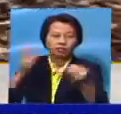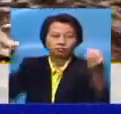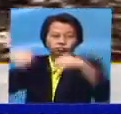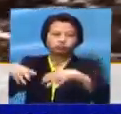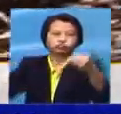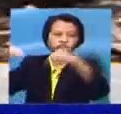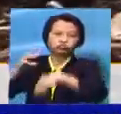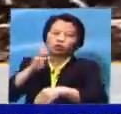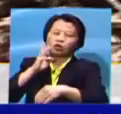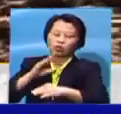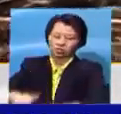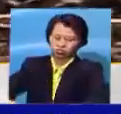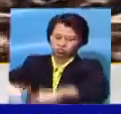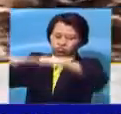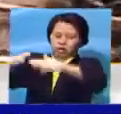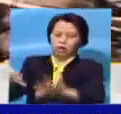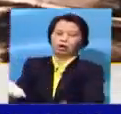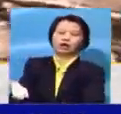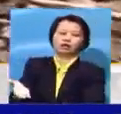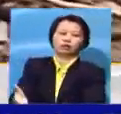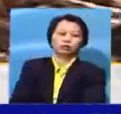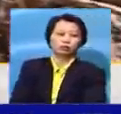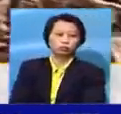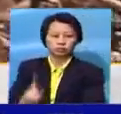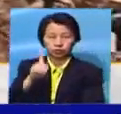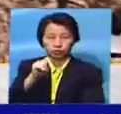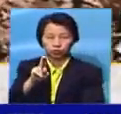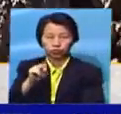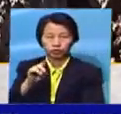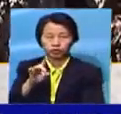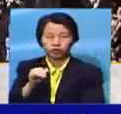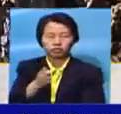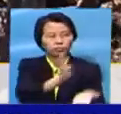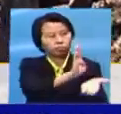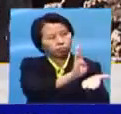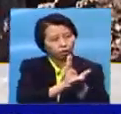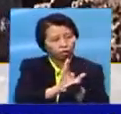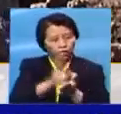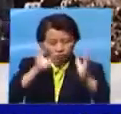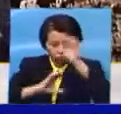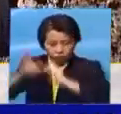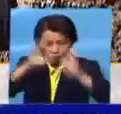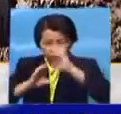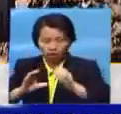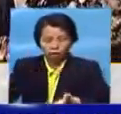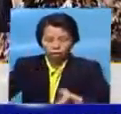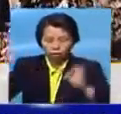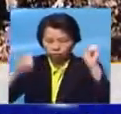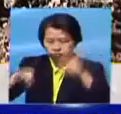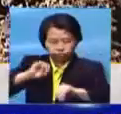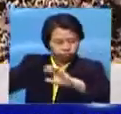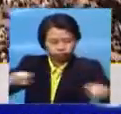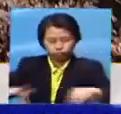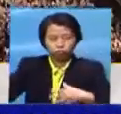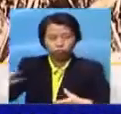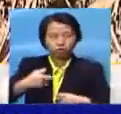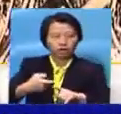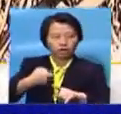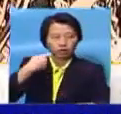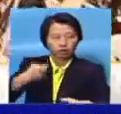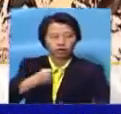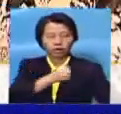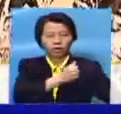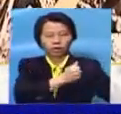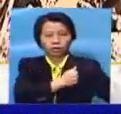balik tudm turut mendapatkan bantuan bagi melancarkan usaha pencarian dan pengumpulan serpihan termasuk dari rejimen